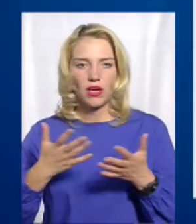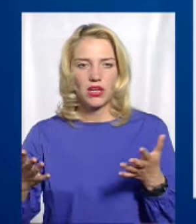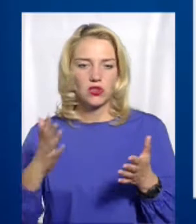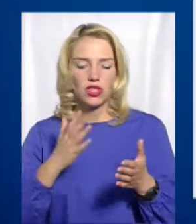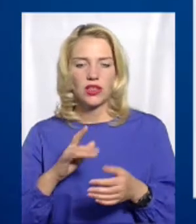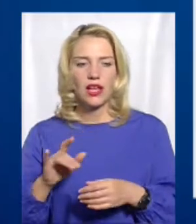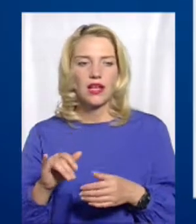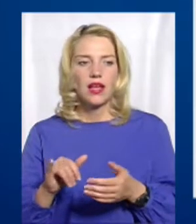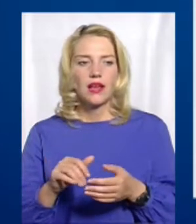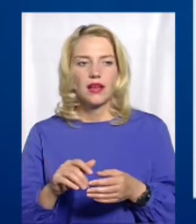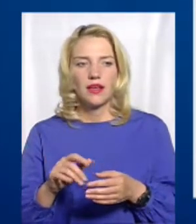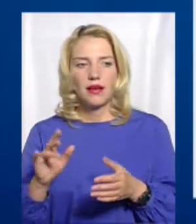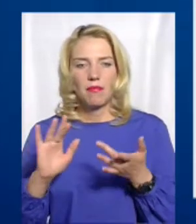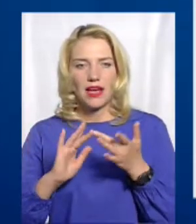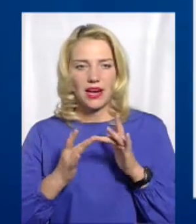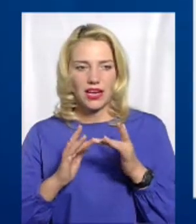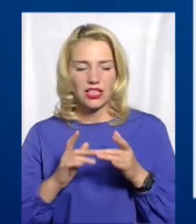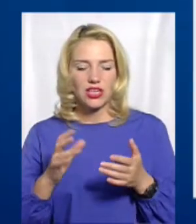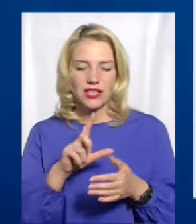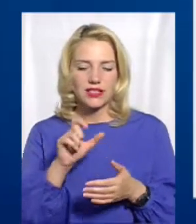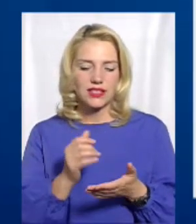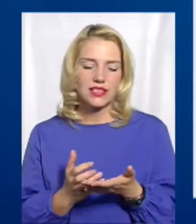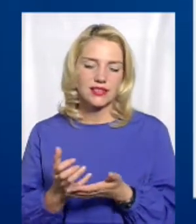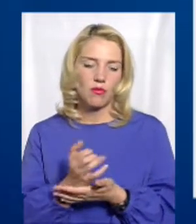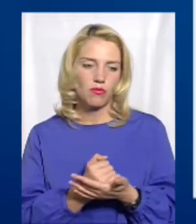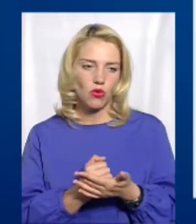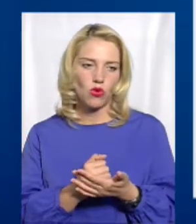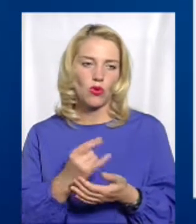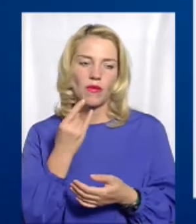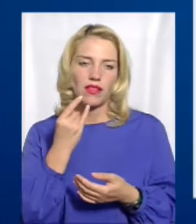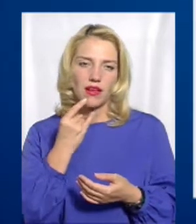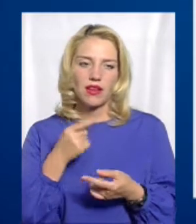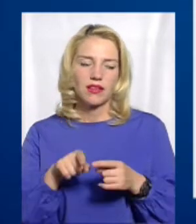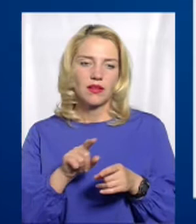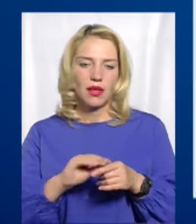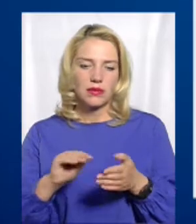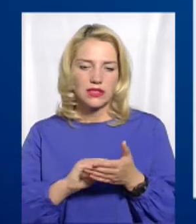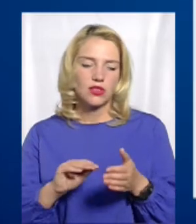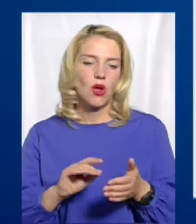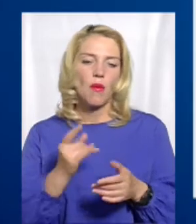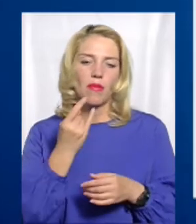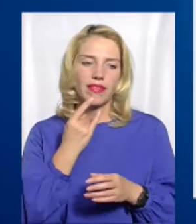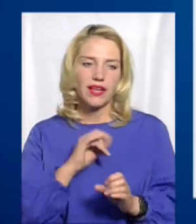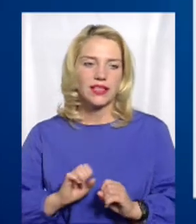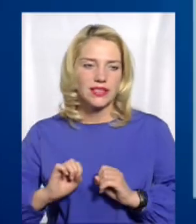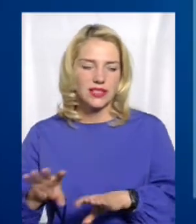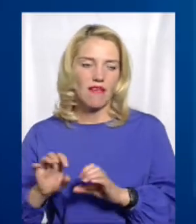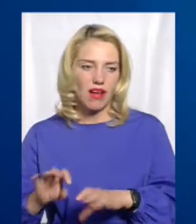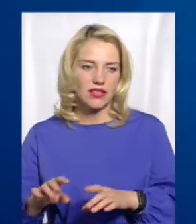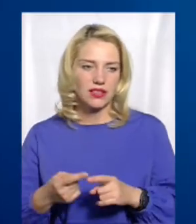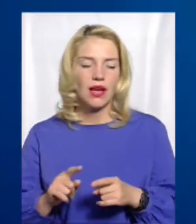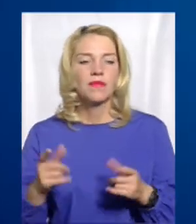збору батарейок в Україні. Батарейки, здавайтесь, на своїй сторінці у Фейсбук. А яку шкоду для екології приносять